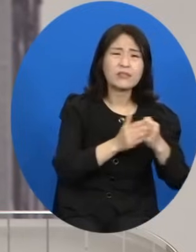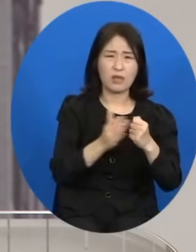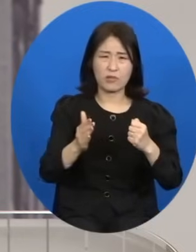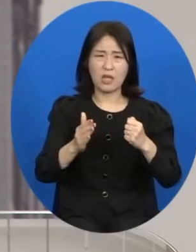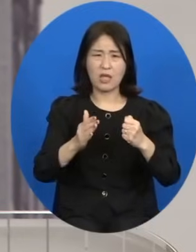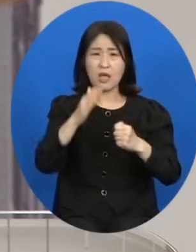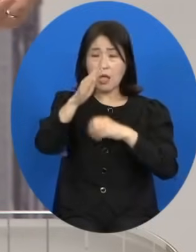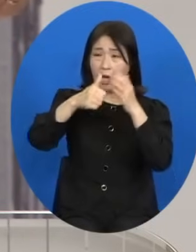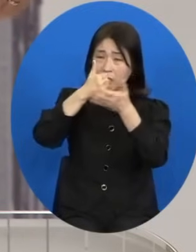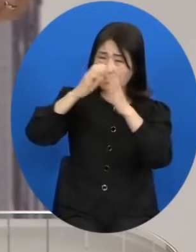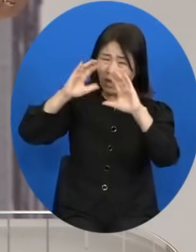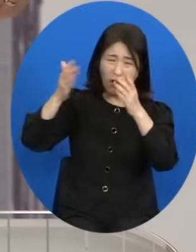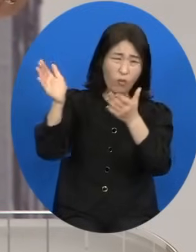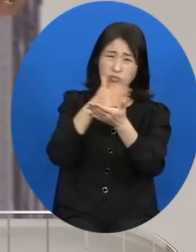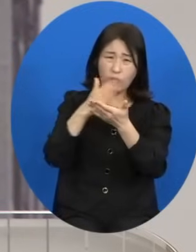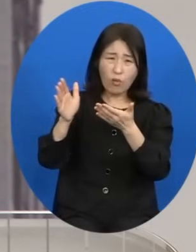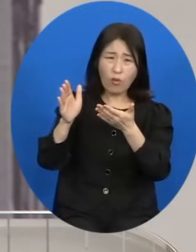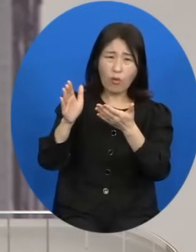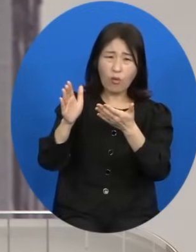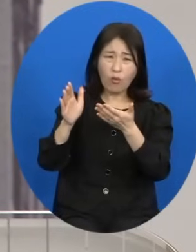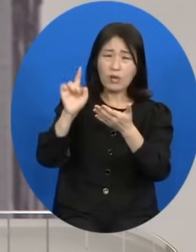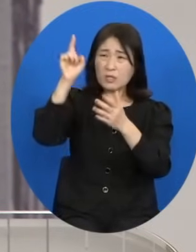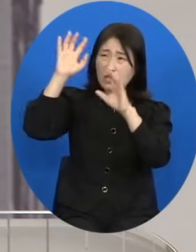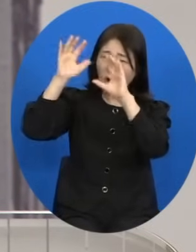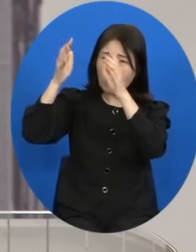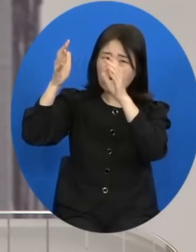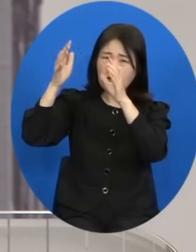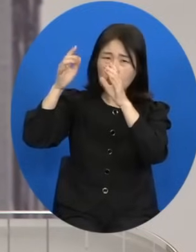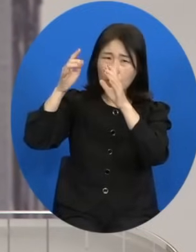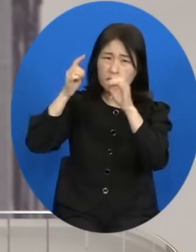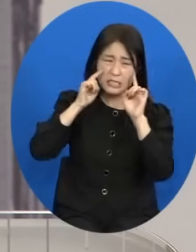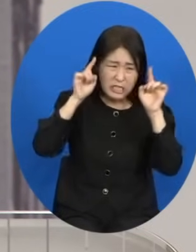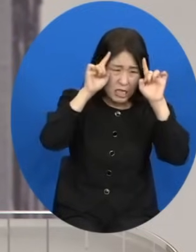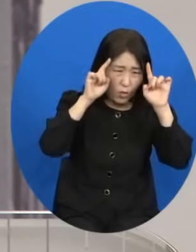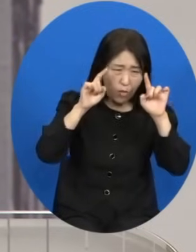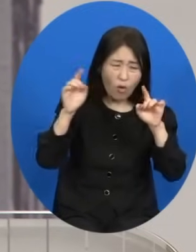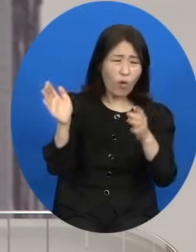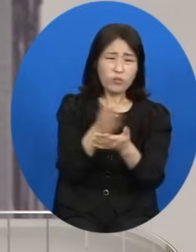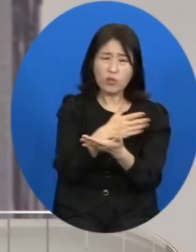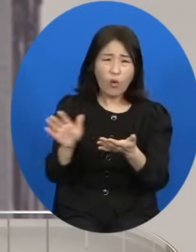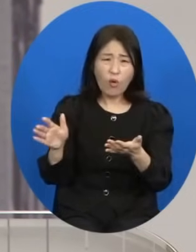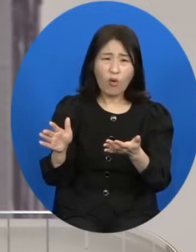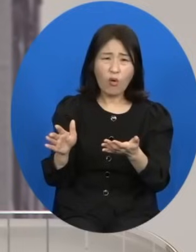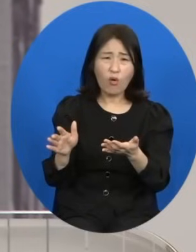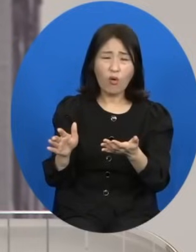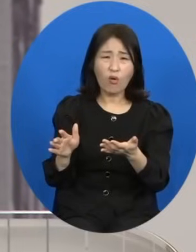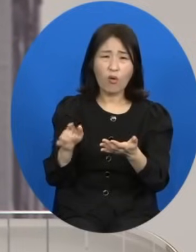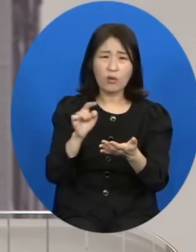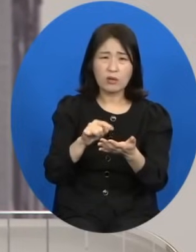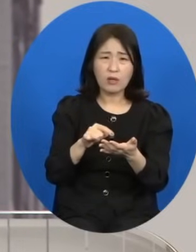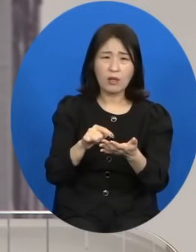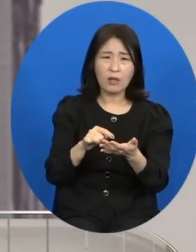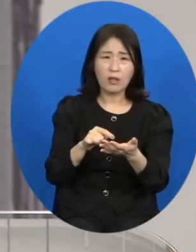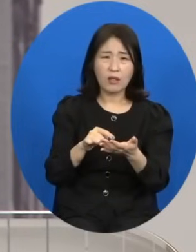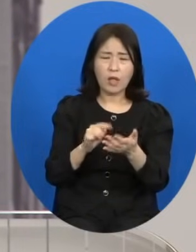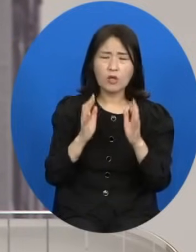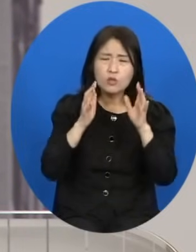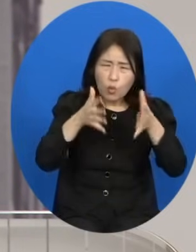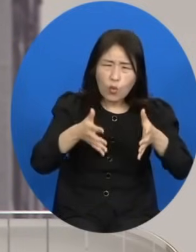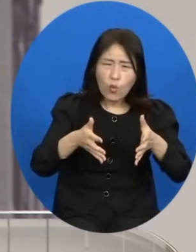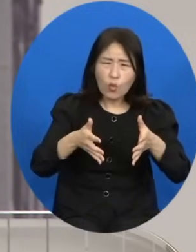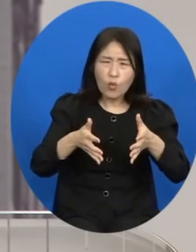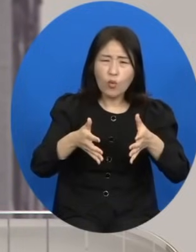없어 천국과 지역 없어 야 너희가 지금 참는 거 다 소용 없는 거야 죽음은 끝이야 이런 식으로 속이기